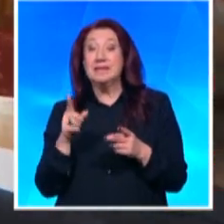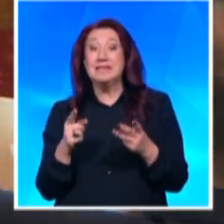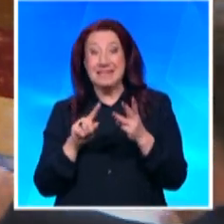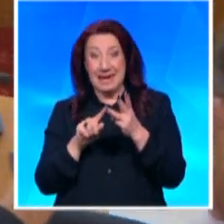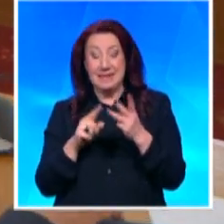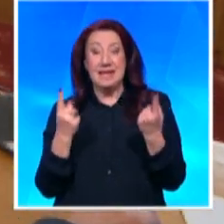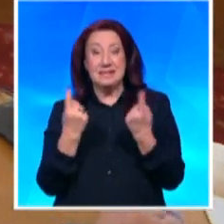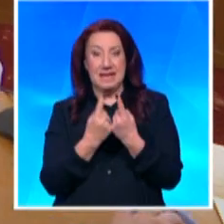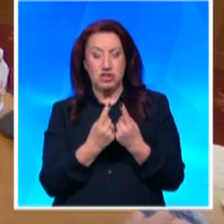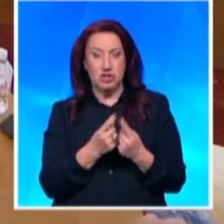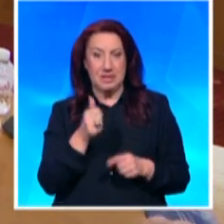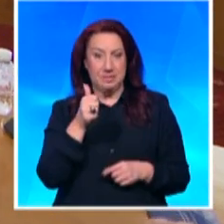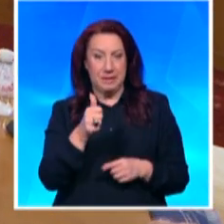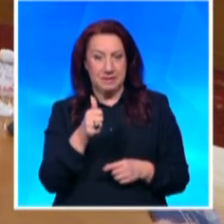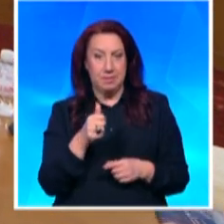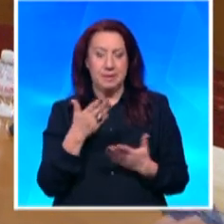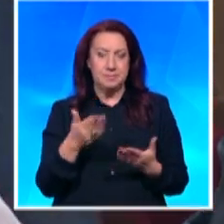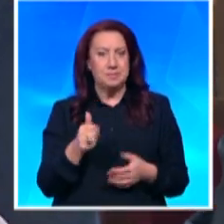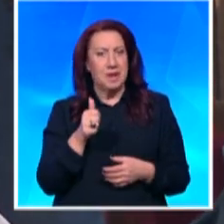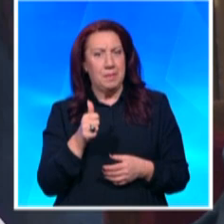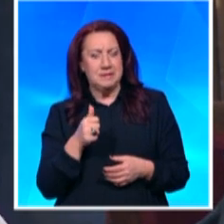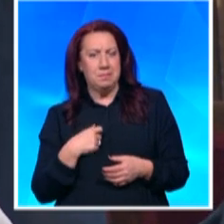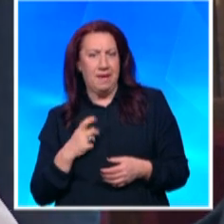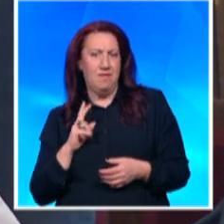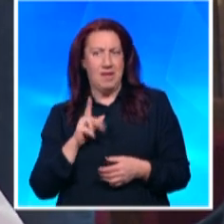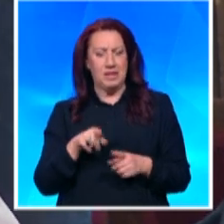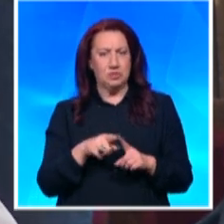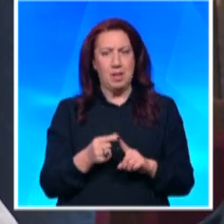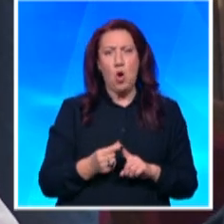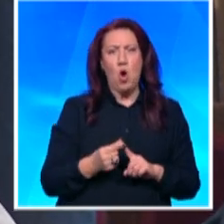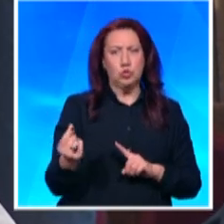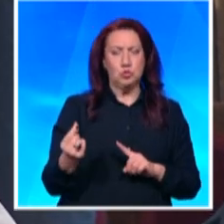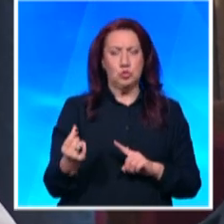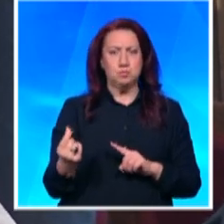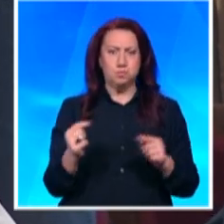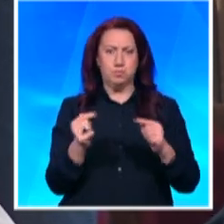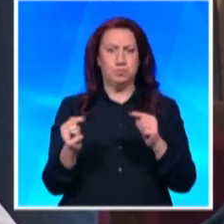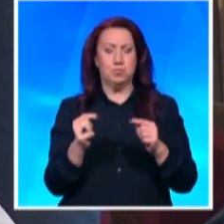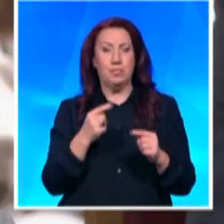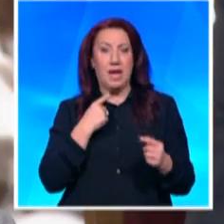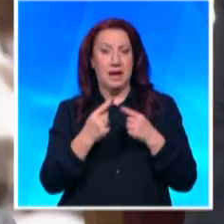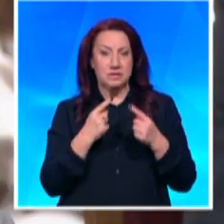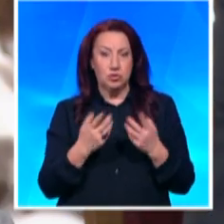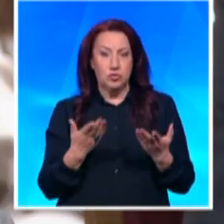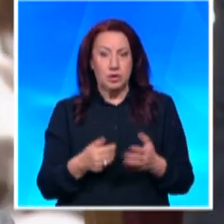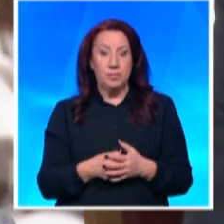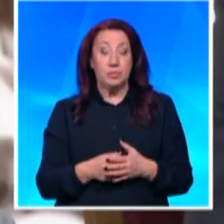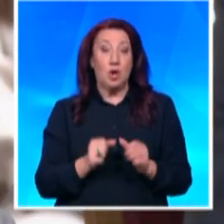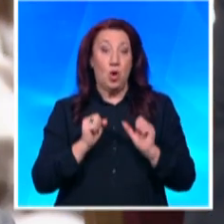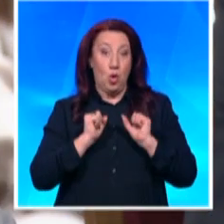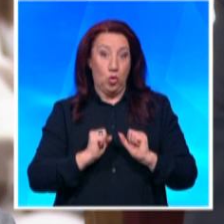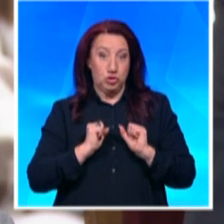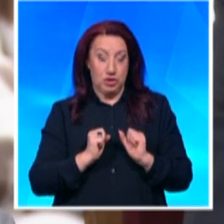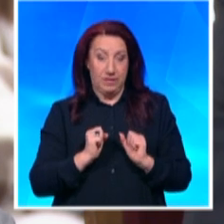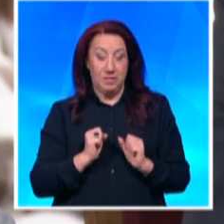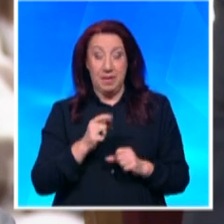социални плащания, социалистите влязоха доста остро в разговорите и обявиха, че ключът е в лидерската среща. Очакваме да